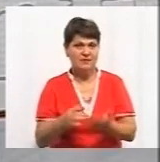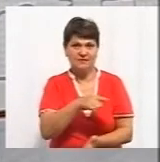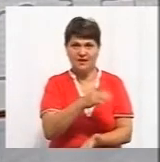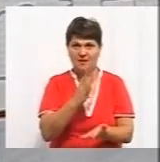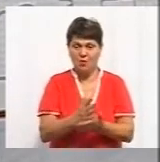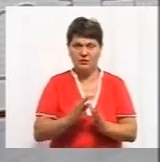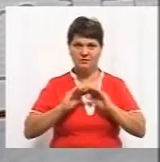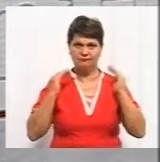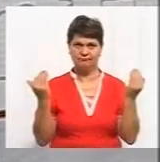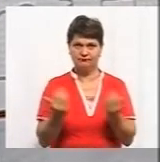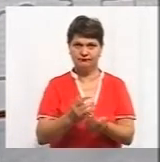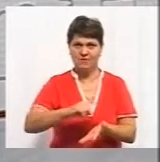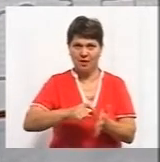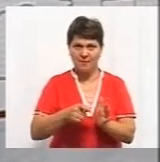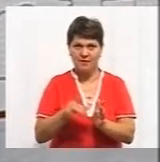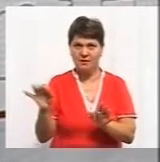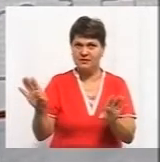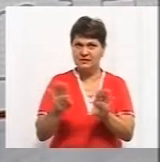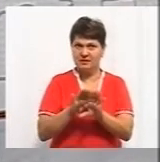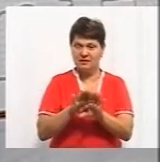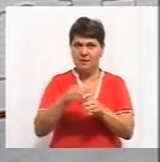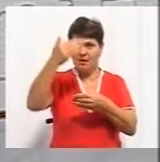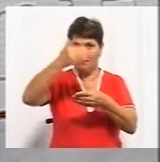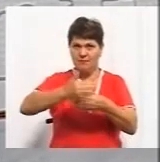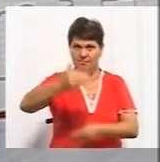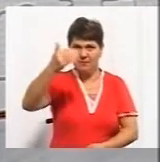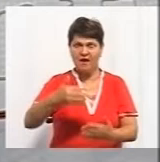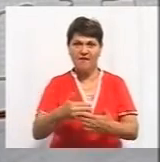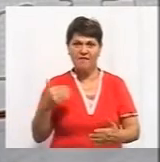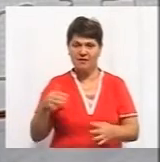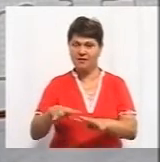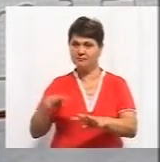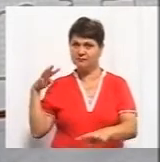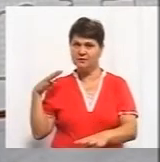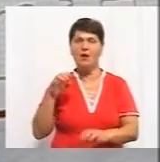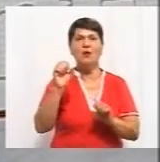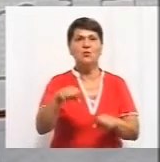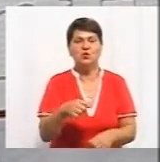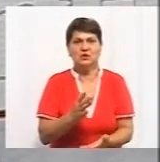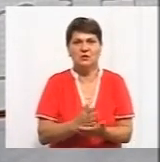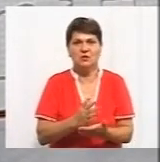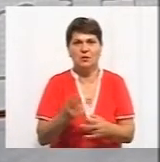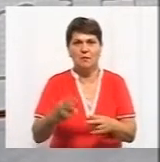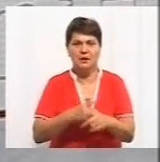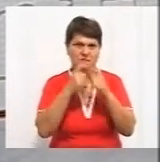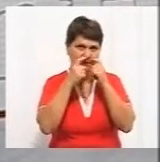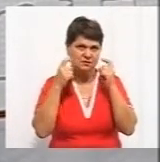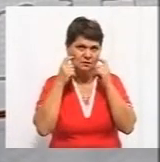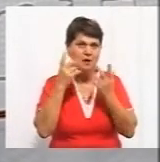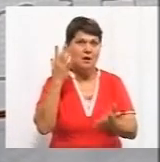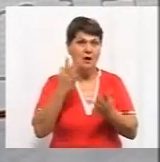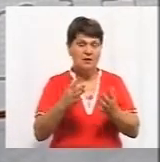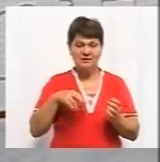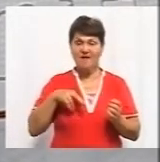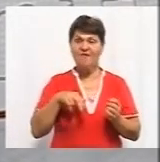знаходиться в кабіні, і кабіна закрита, відмежена від салону, він може знаходитись без маски. Якщо він виходить